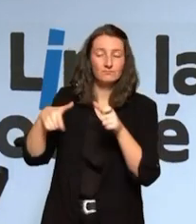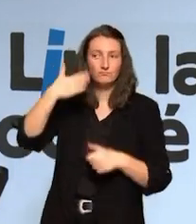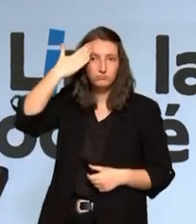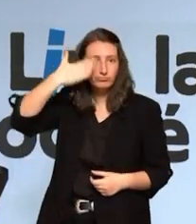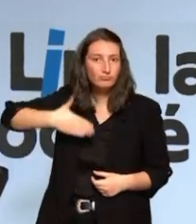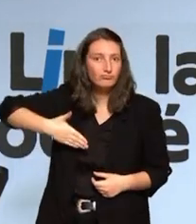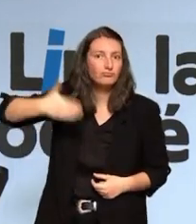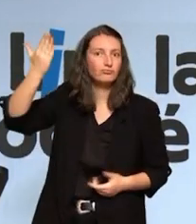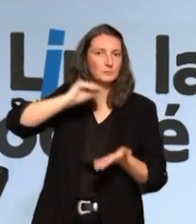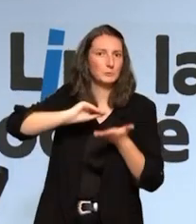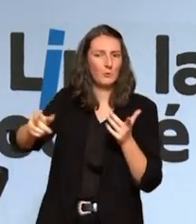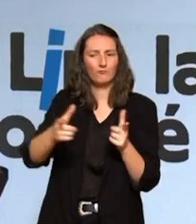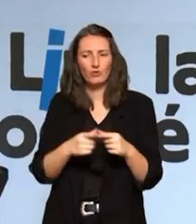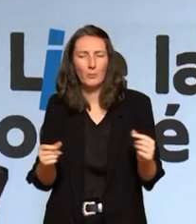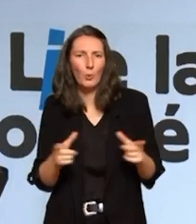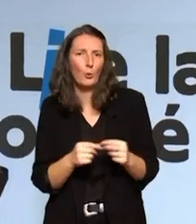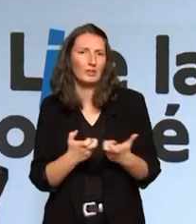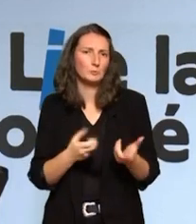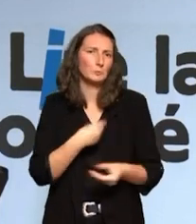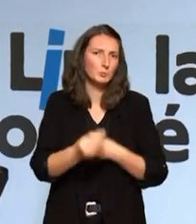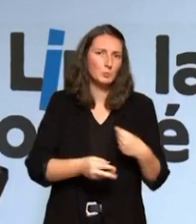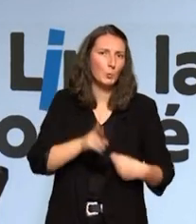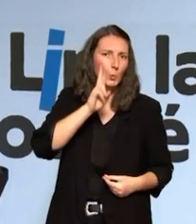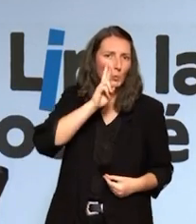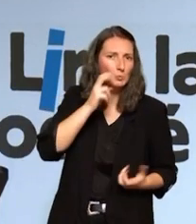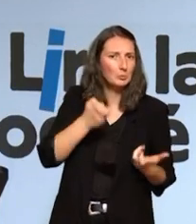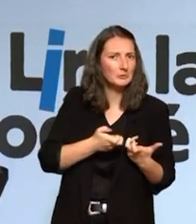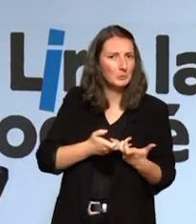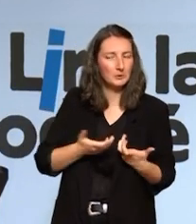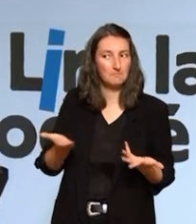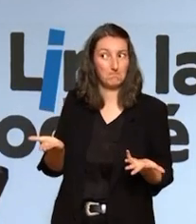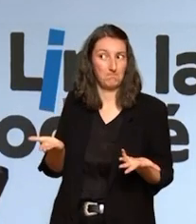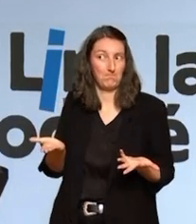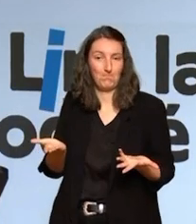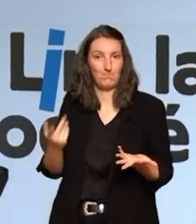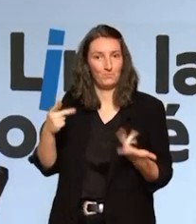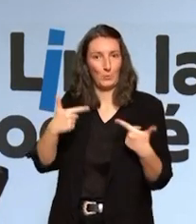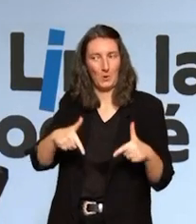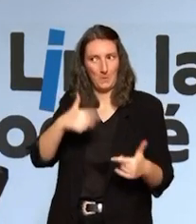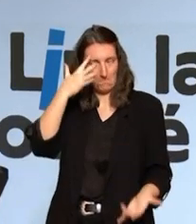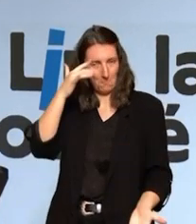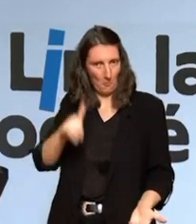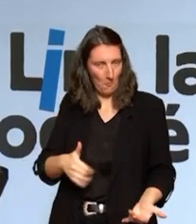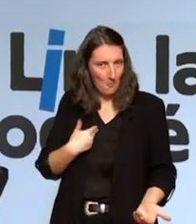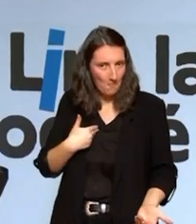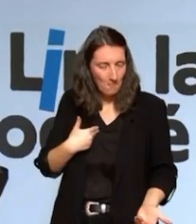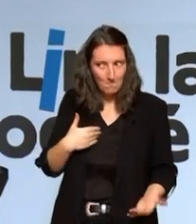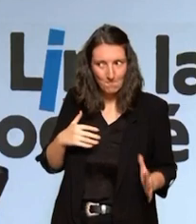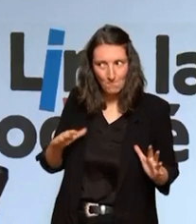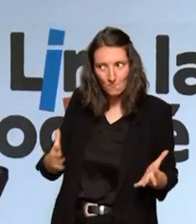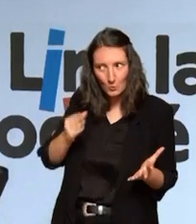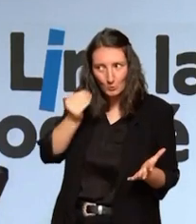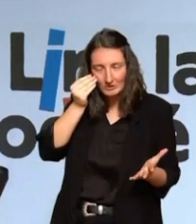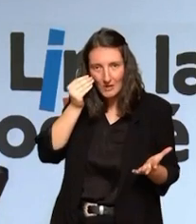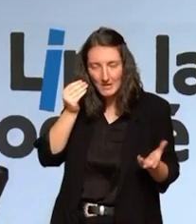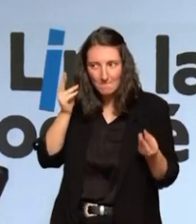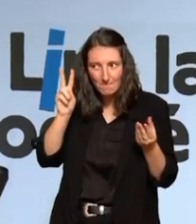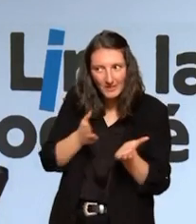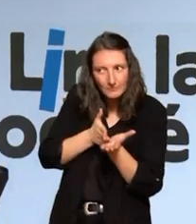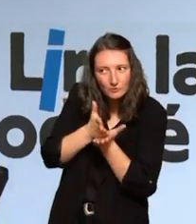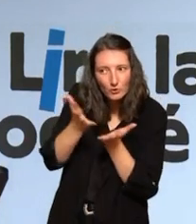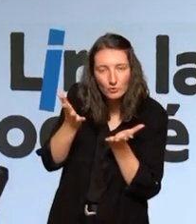écrivains japonais, de Tanizaki ou des Russes quand on ne les lit pas, mais ça vaut le coup de se plonger dans la littérature étrangère pour entendre ce